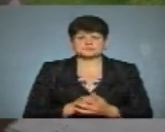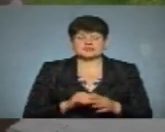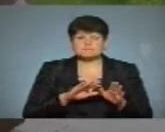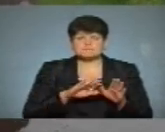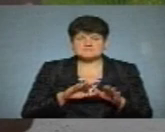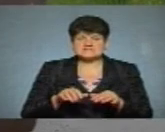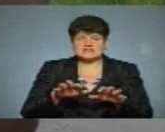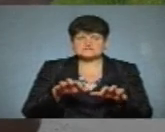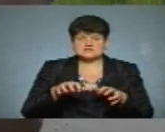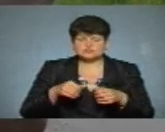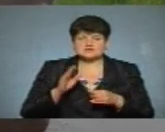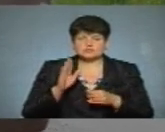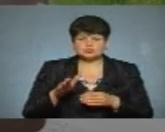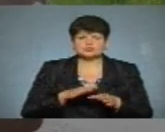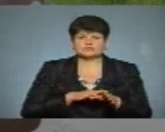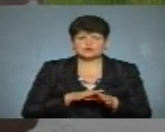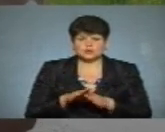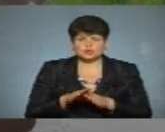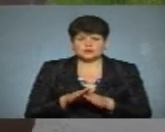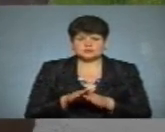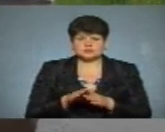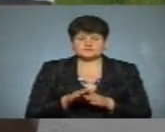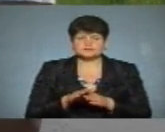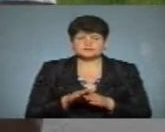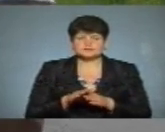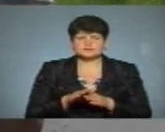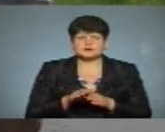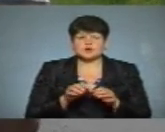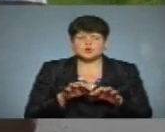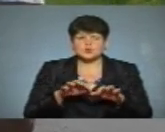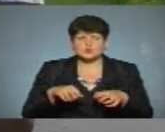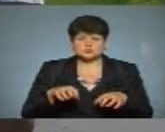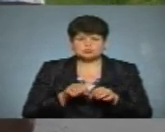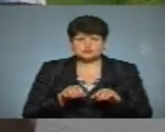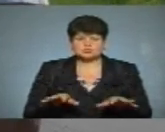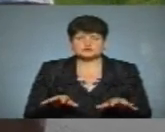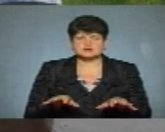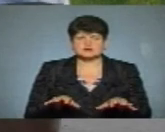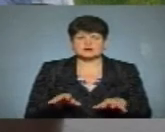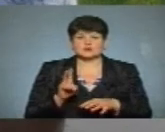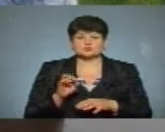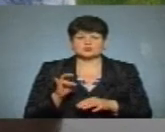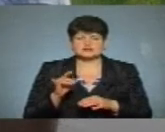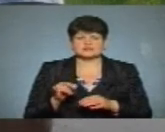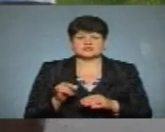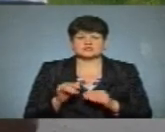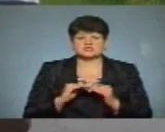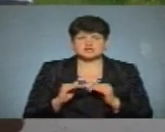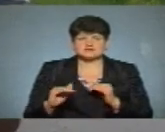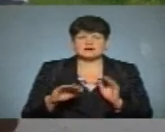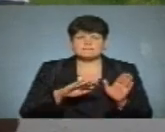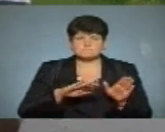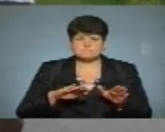Після фрезерування буде виконуватися розпушення для регенерації конструктивних шарів.